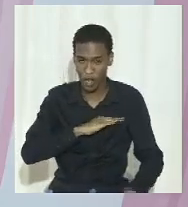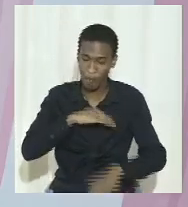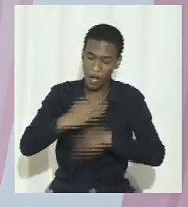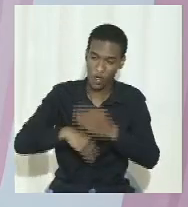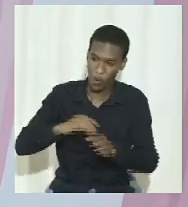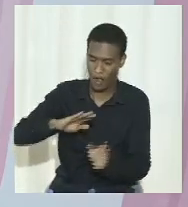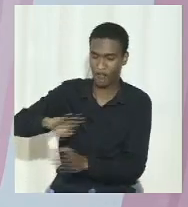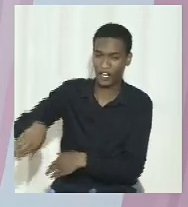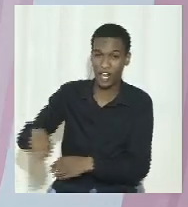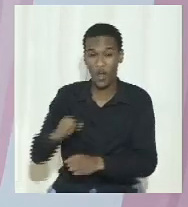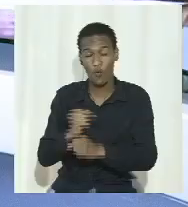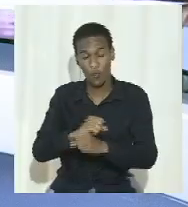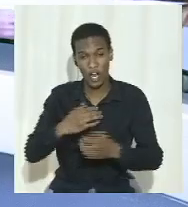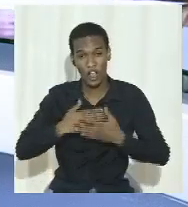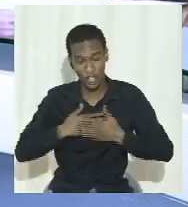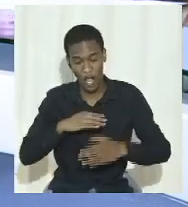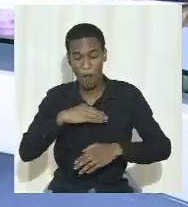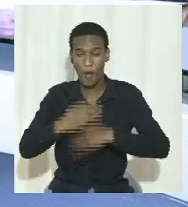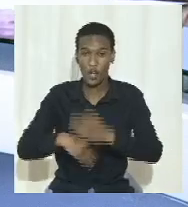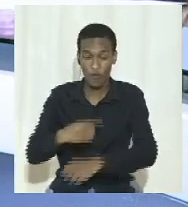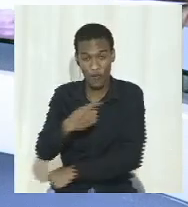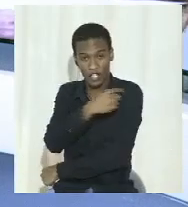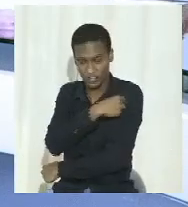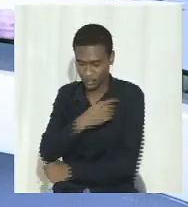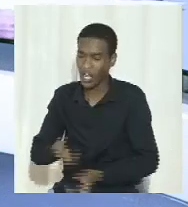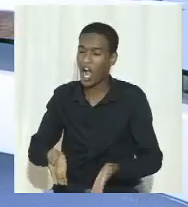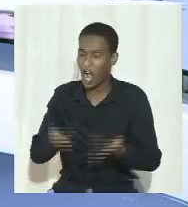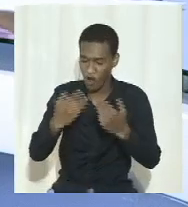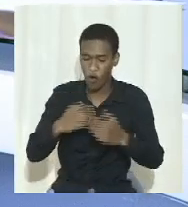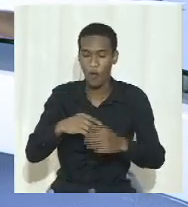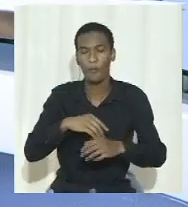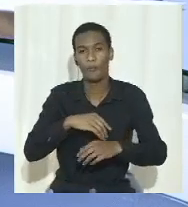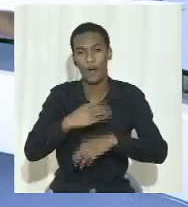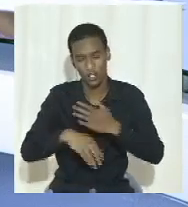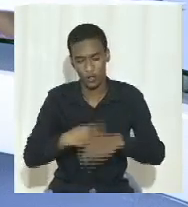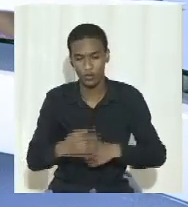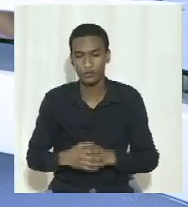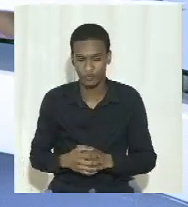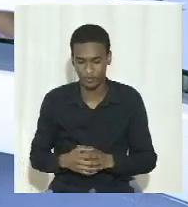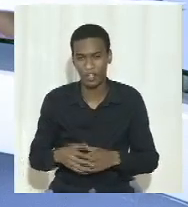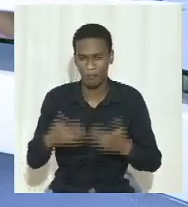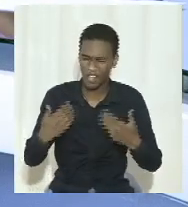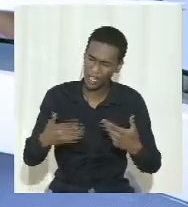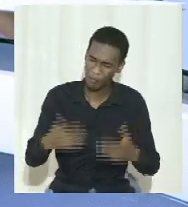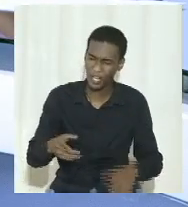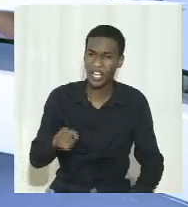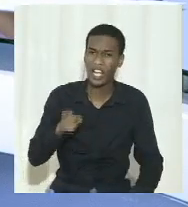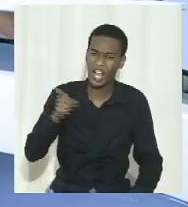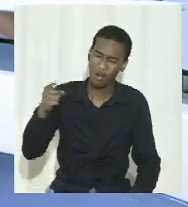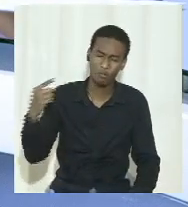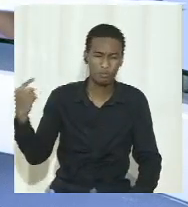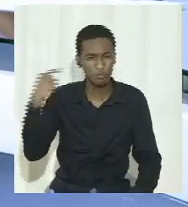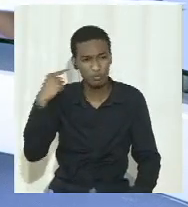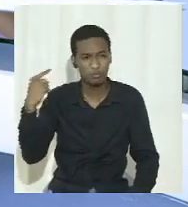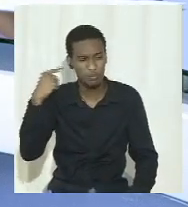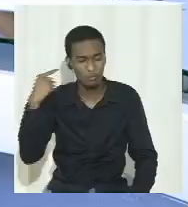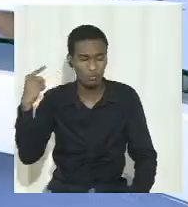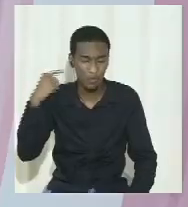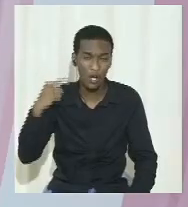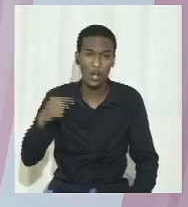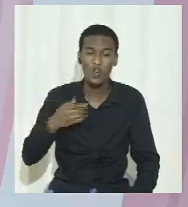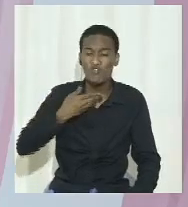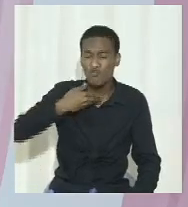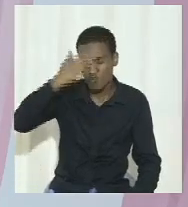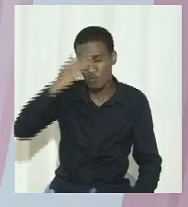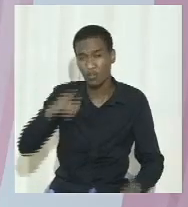vaksiny eny mantsy amin'izao fotoana izao hoe misy karazany marobe ombenyombeny araka ny tatitra azo avy aty aminay ilay